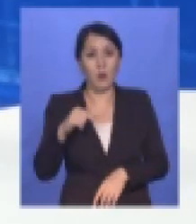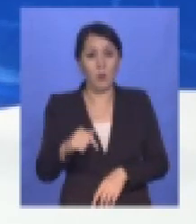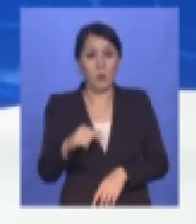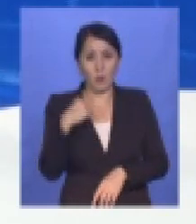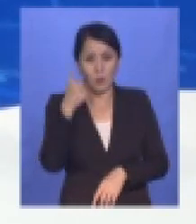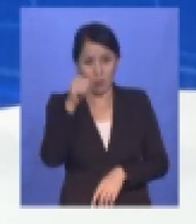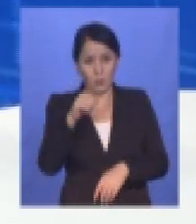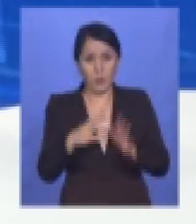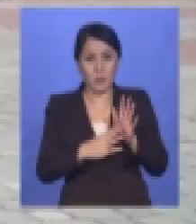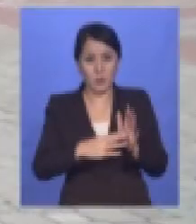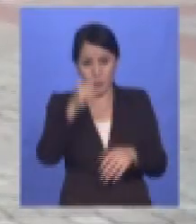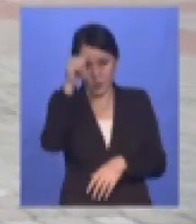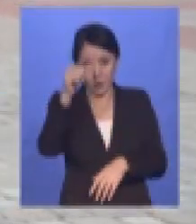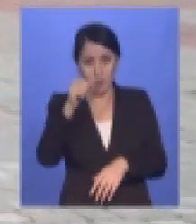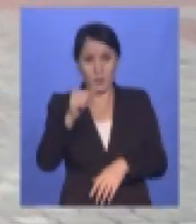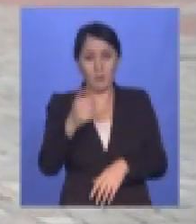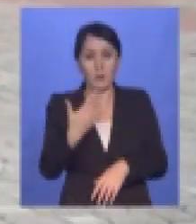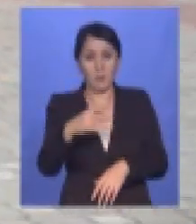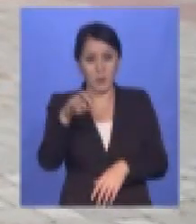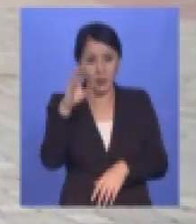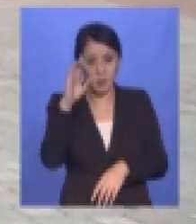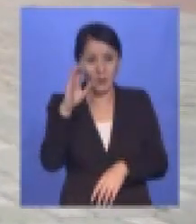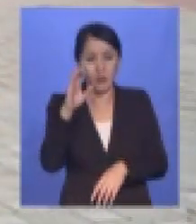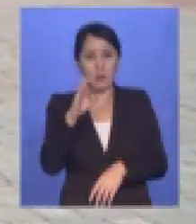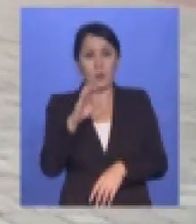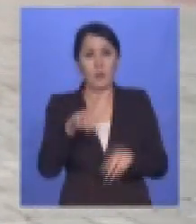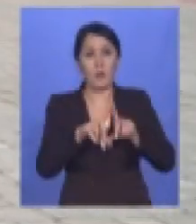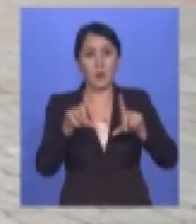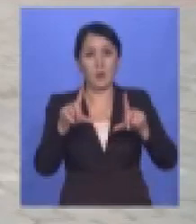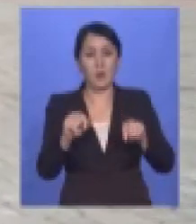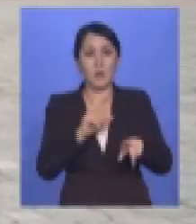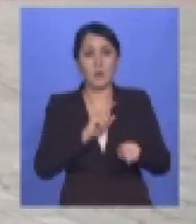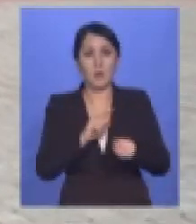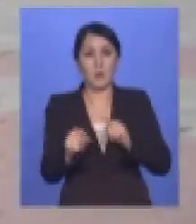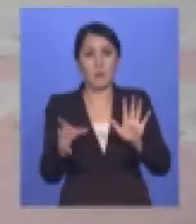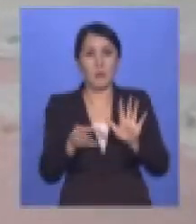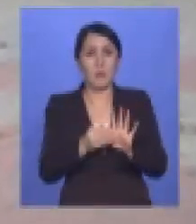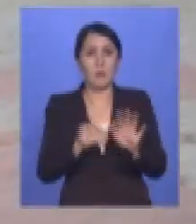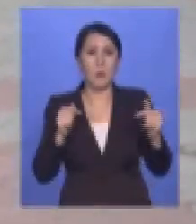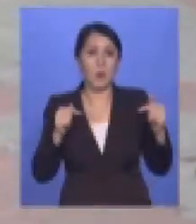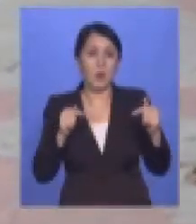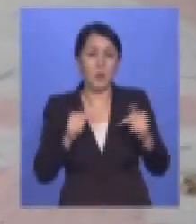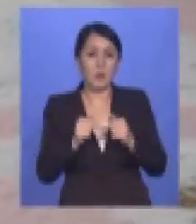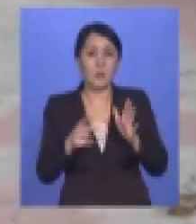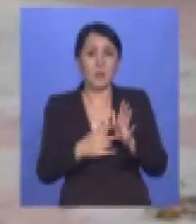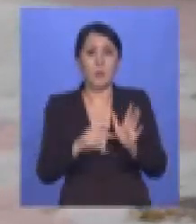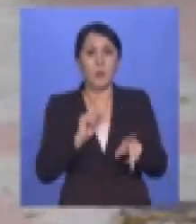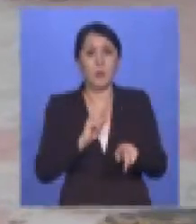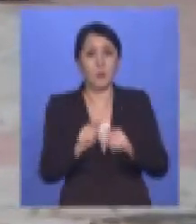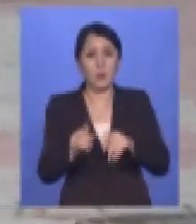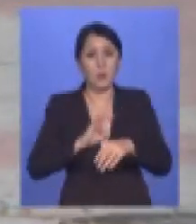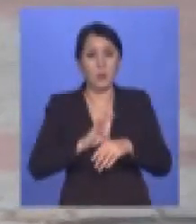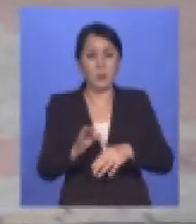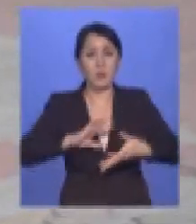мәлімдеді. Өңірде осы жылдың 9 айында 5 мемлекеттік органға сыртқы талдаулар жасалып, сыбайлас жемқорлыққа қарсы 8